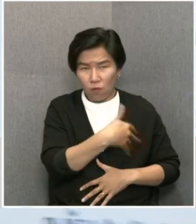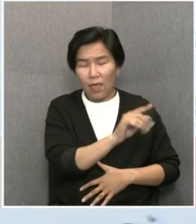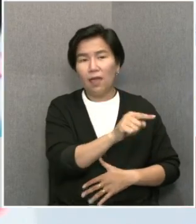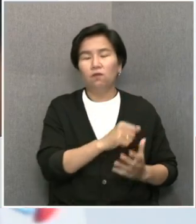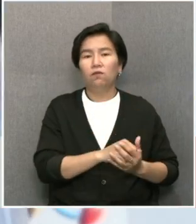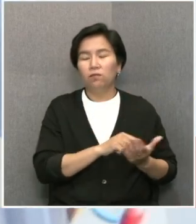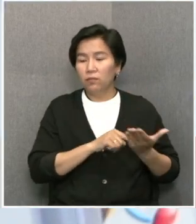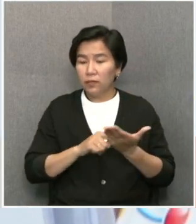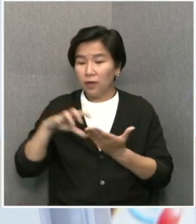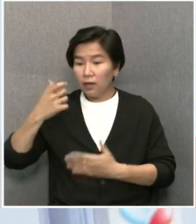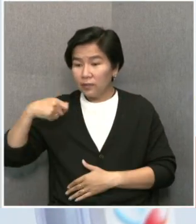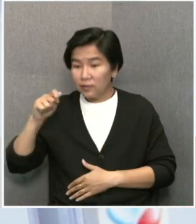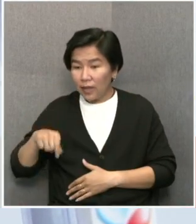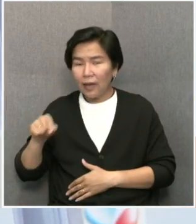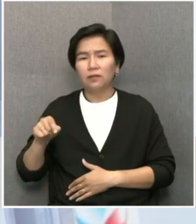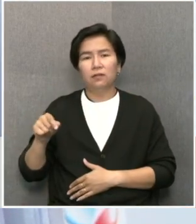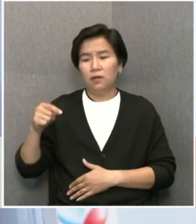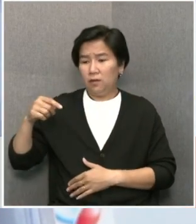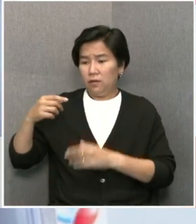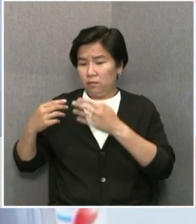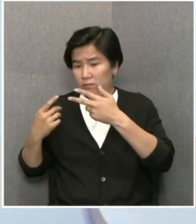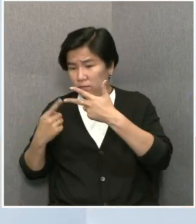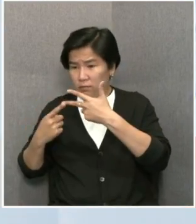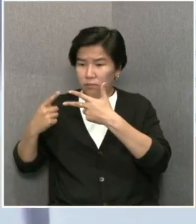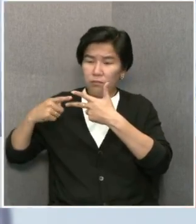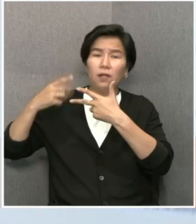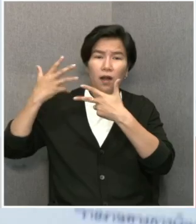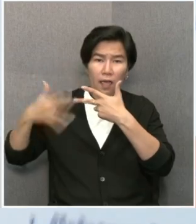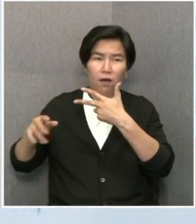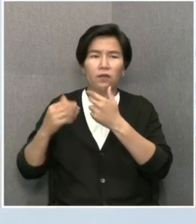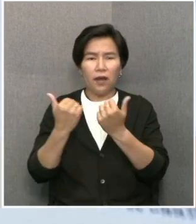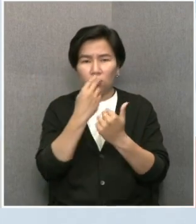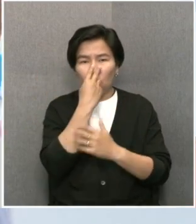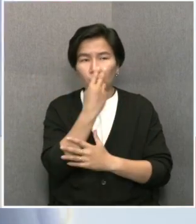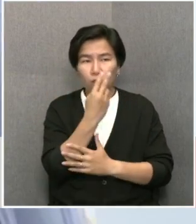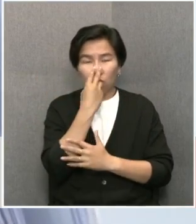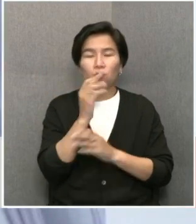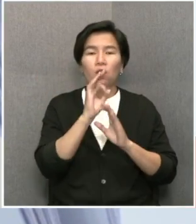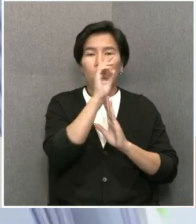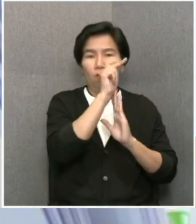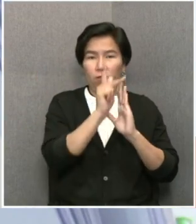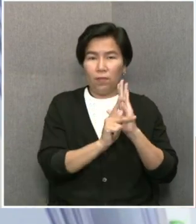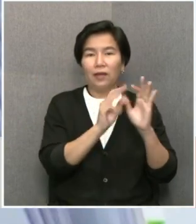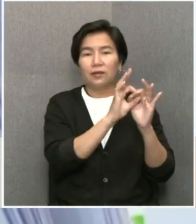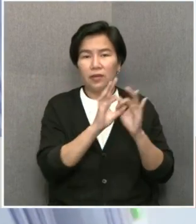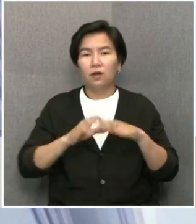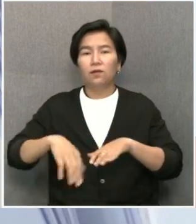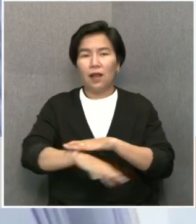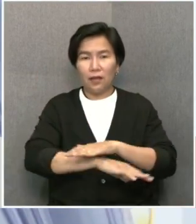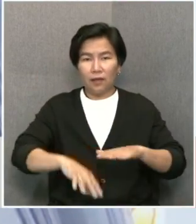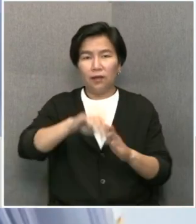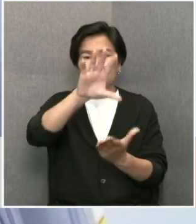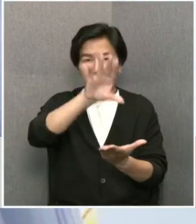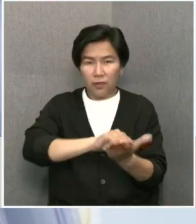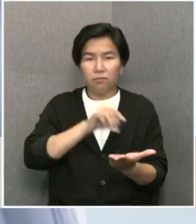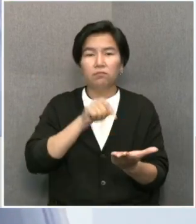อาญาพอจะเดาออกว่าจะมีการปิดฉากได้แต่ยืนยันว่ามีหลักกฎหมายมีหลักฐานพร้อมสู้